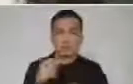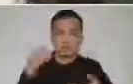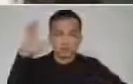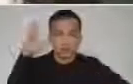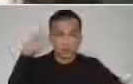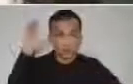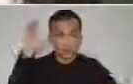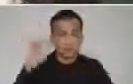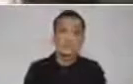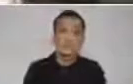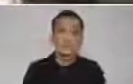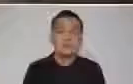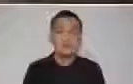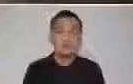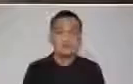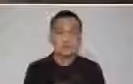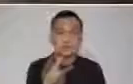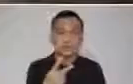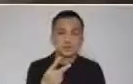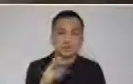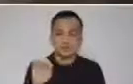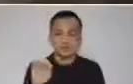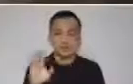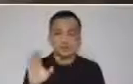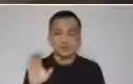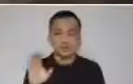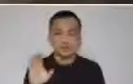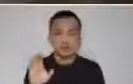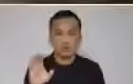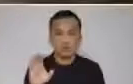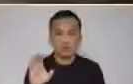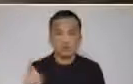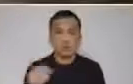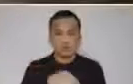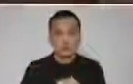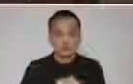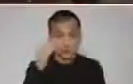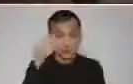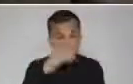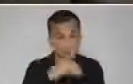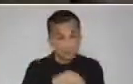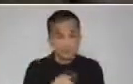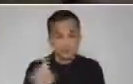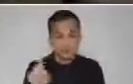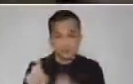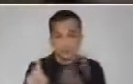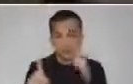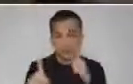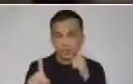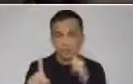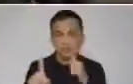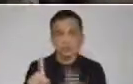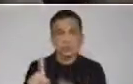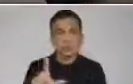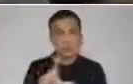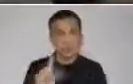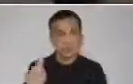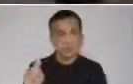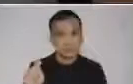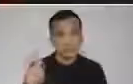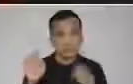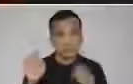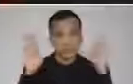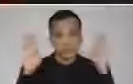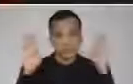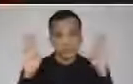Hindi madali ang laban ng pamahalaan kontra African swine fever na isa sa dahilan ngayon ng kakulangan ng supply ng baboy lalo na sa Metro